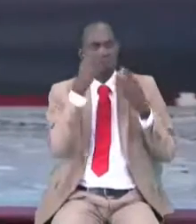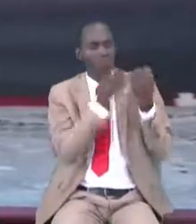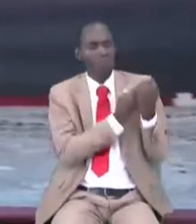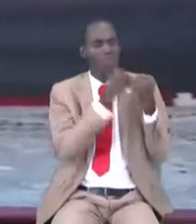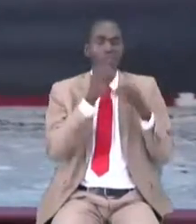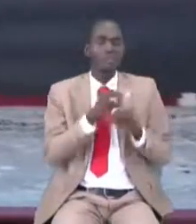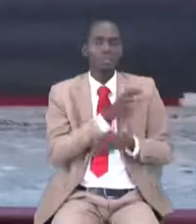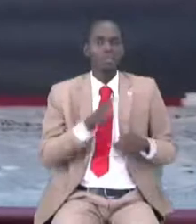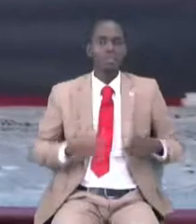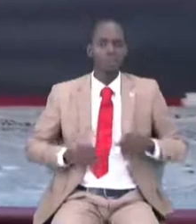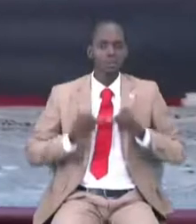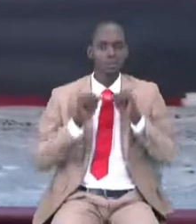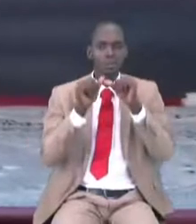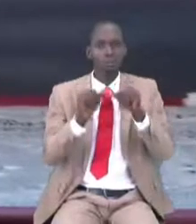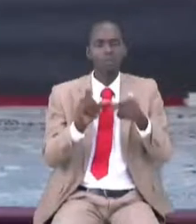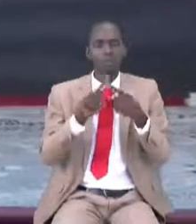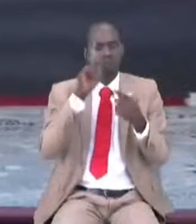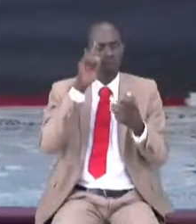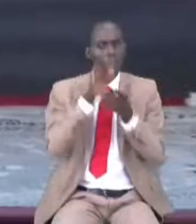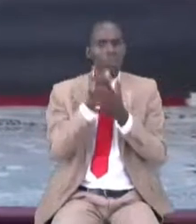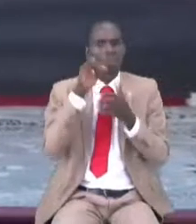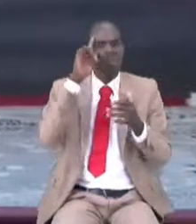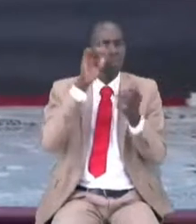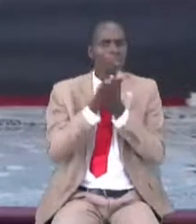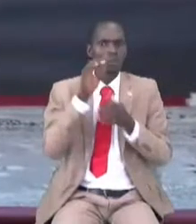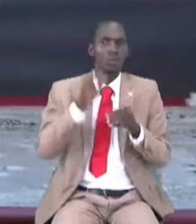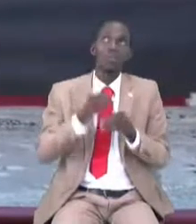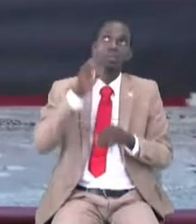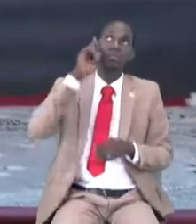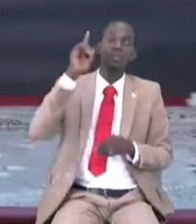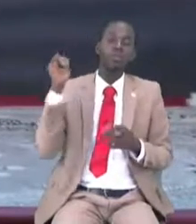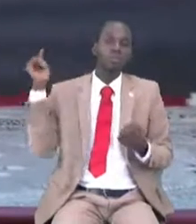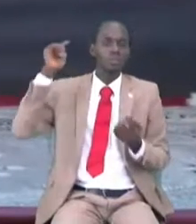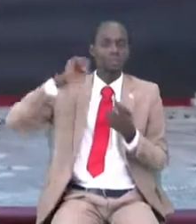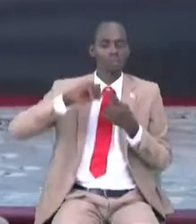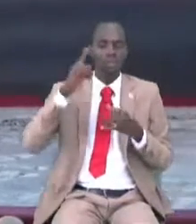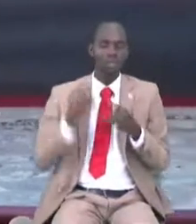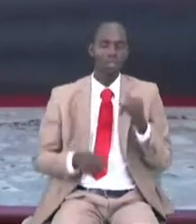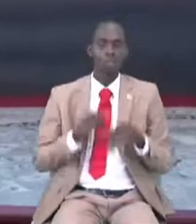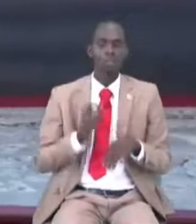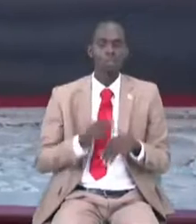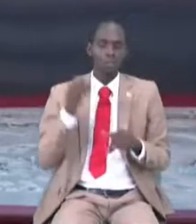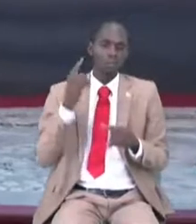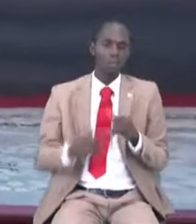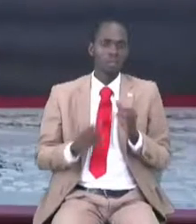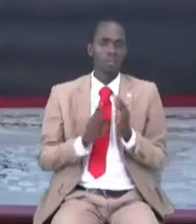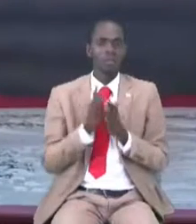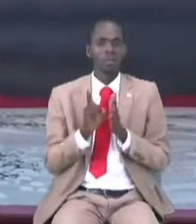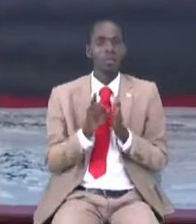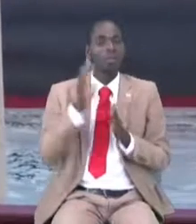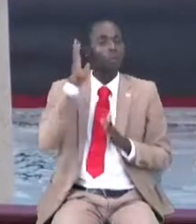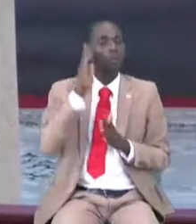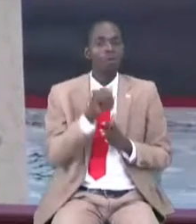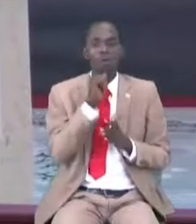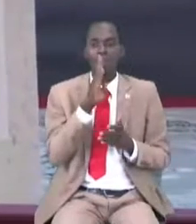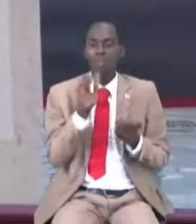jusqu'au dernier moment, à la dernière heure, ne périsse point, mais qu'il ait la vie éternelle. Voyons